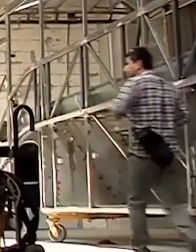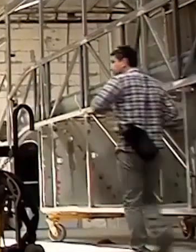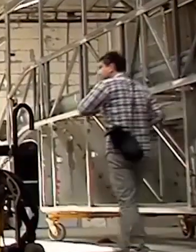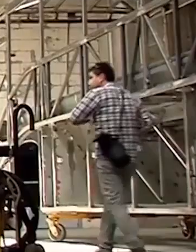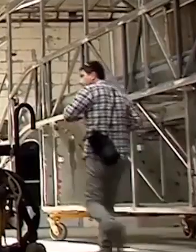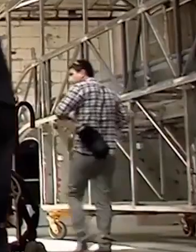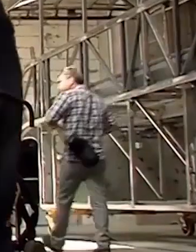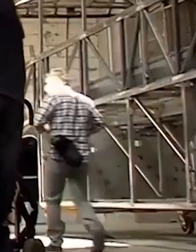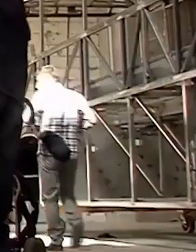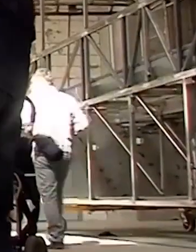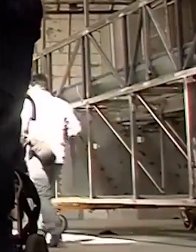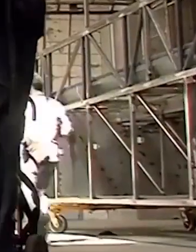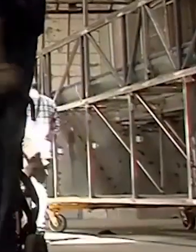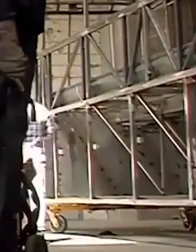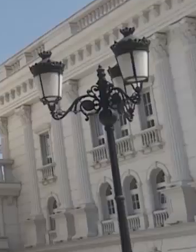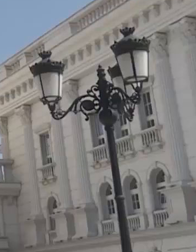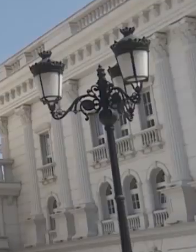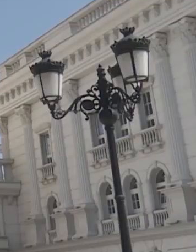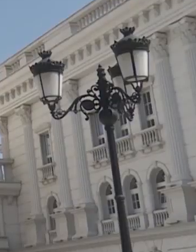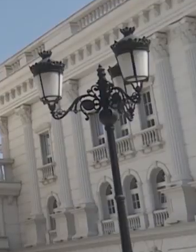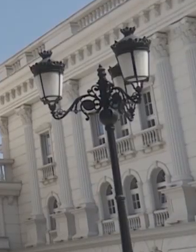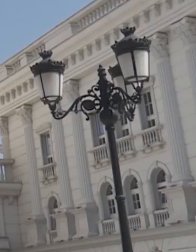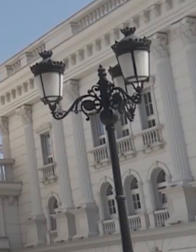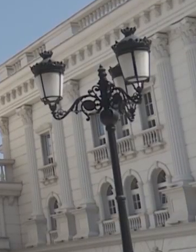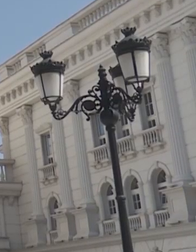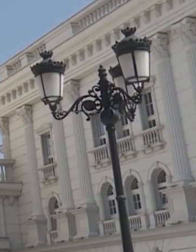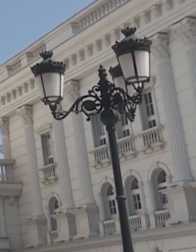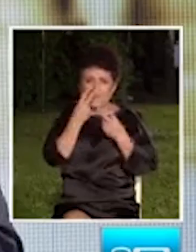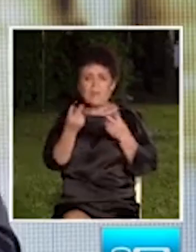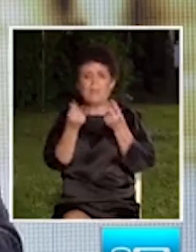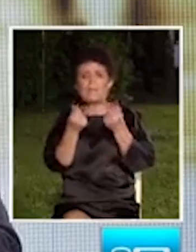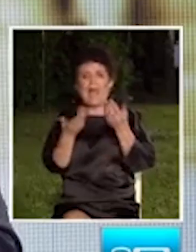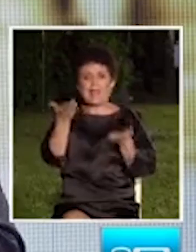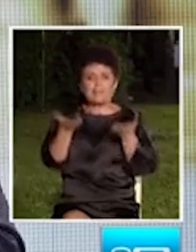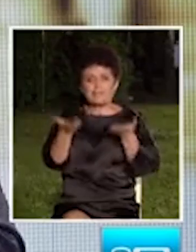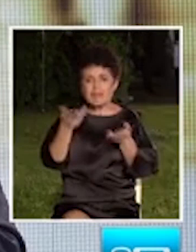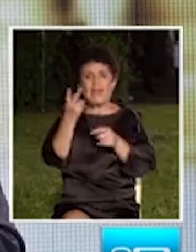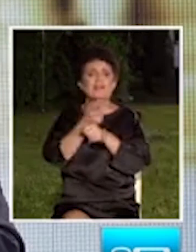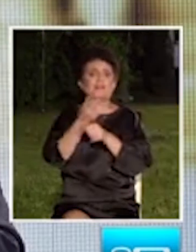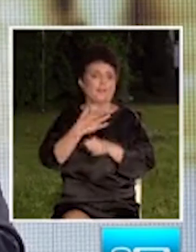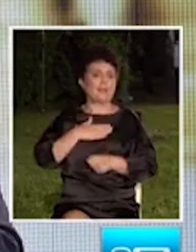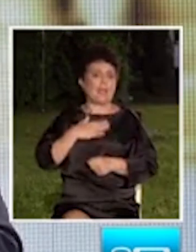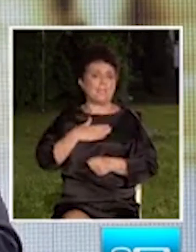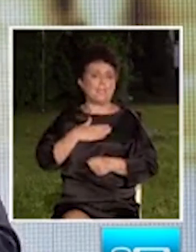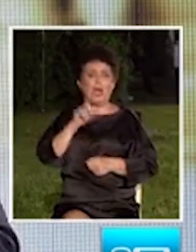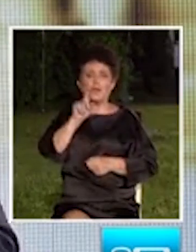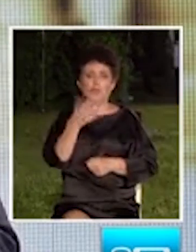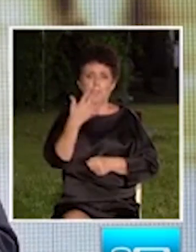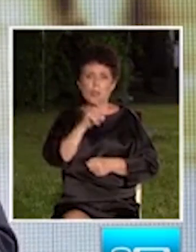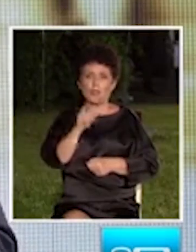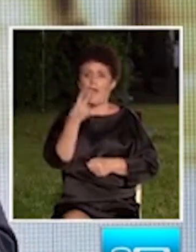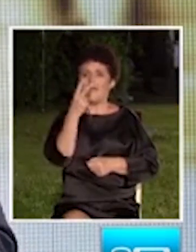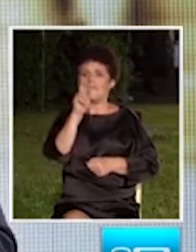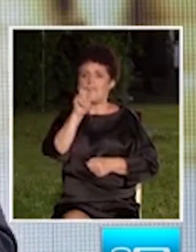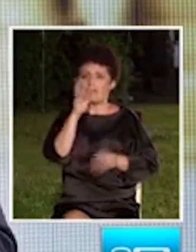кредити, подсети Заев, одговарајќи на новинарско прашање за ребалансот на буџетот. Државата има некои 150 до 200 милиони